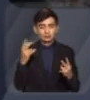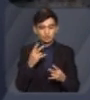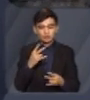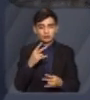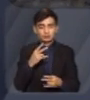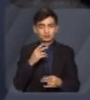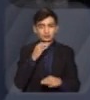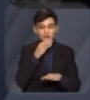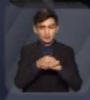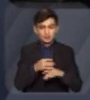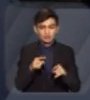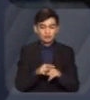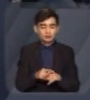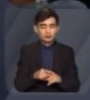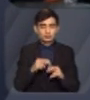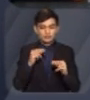признать, что